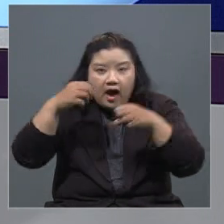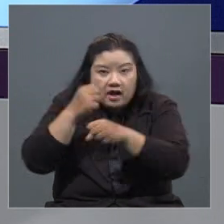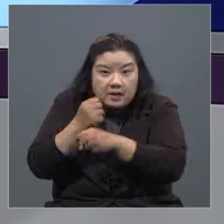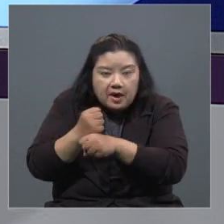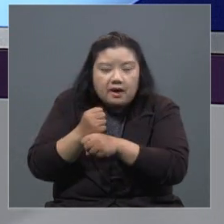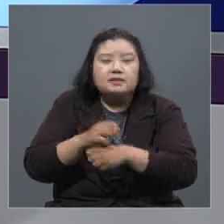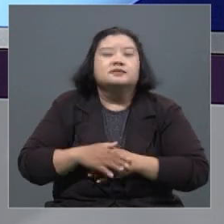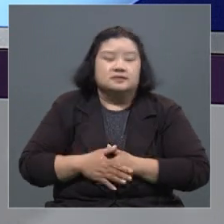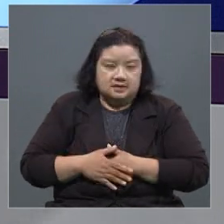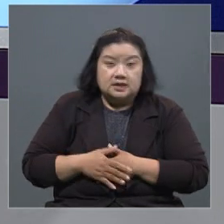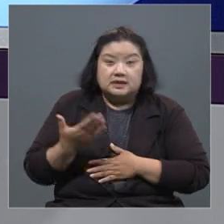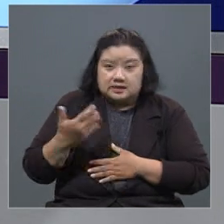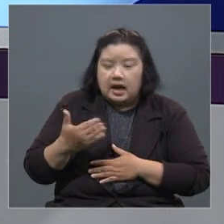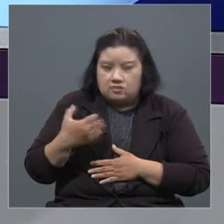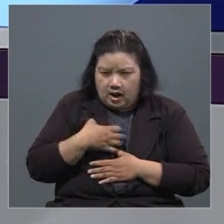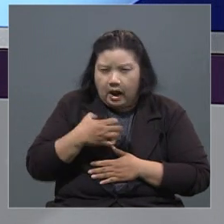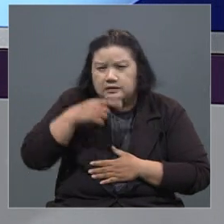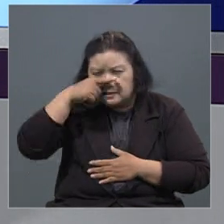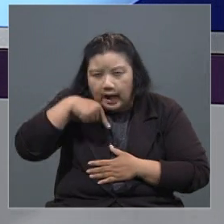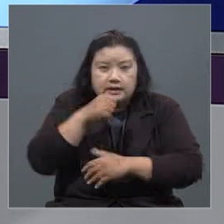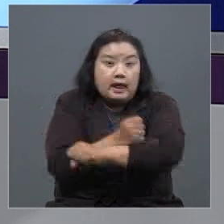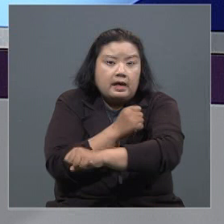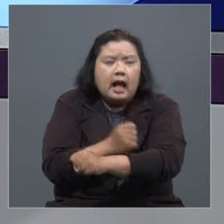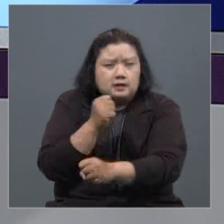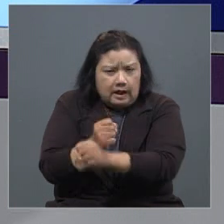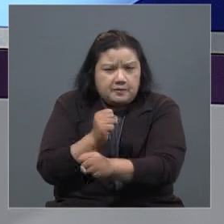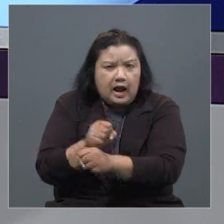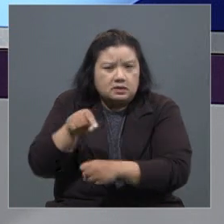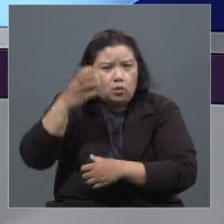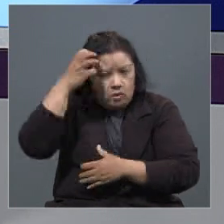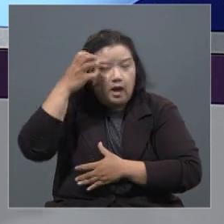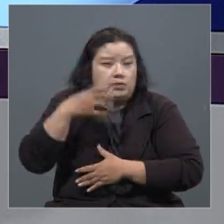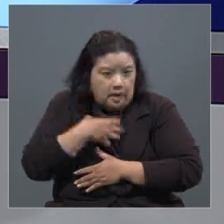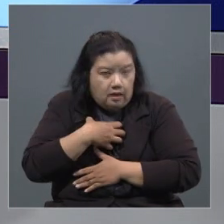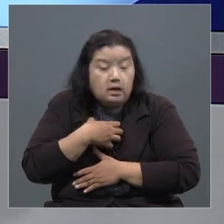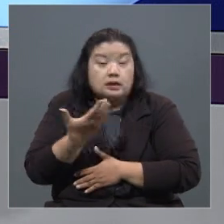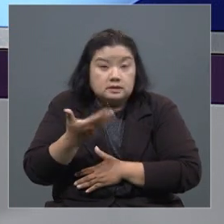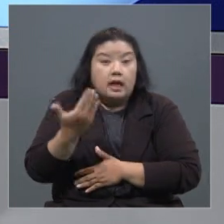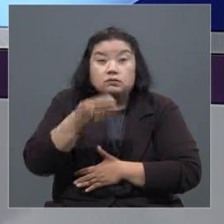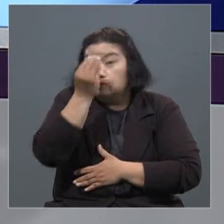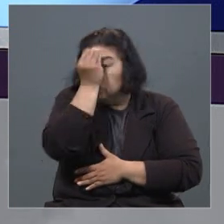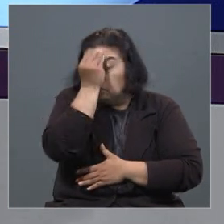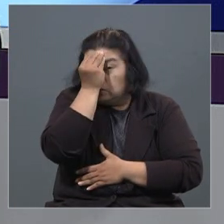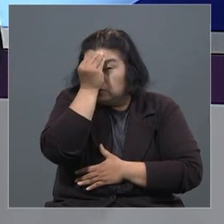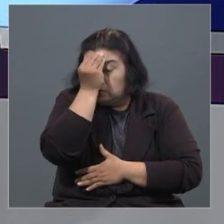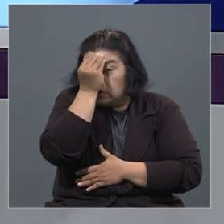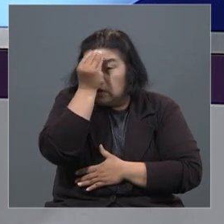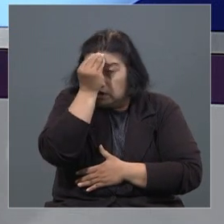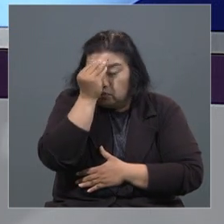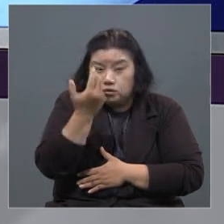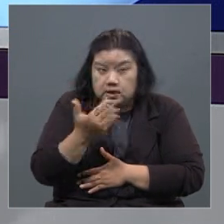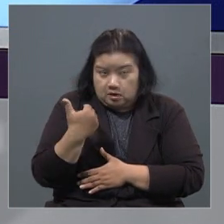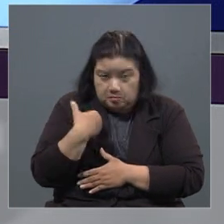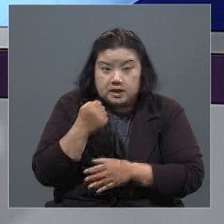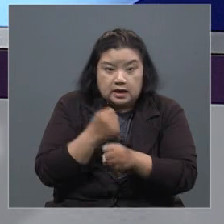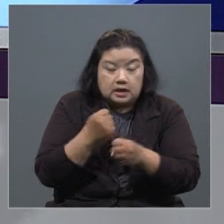นที่นั่นแล้วก็อยากได้แรงงานคนไทยไปทำงานด้วยนะครับส่วนญี่ปุ่นครับนอกจากสายการผลิตในโร